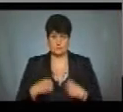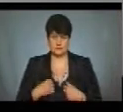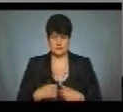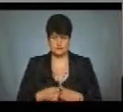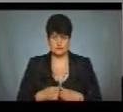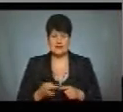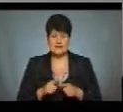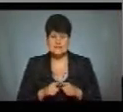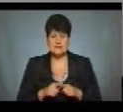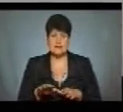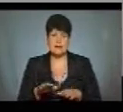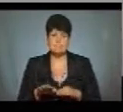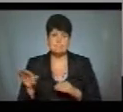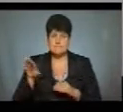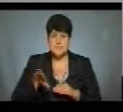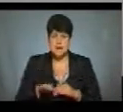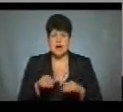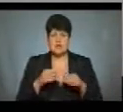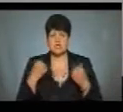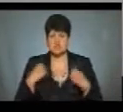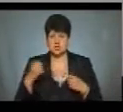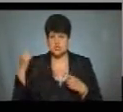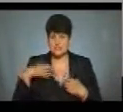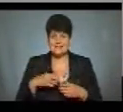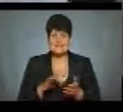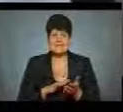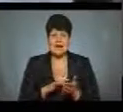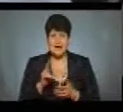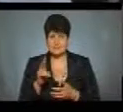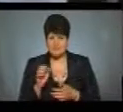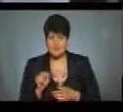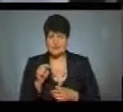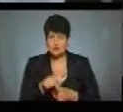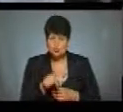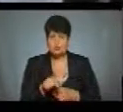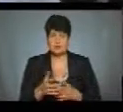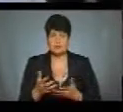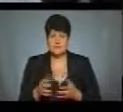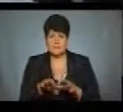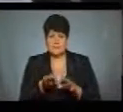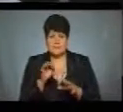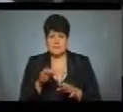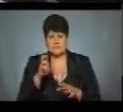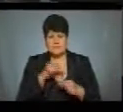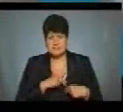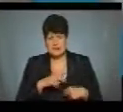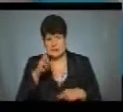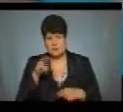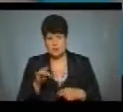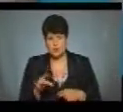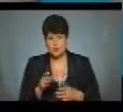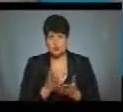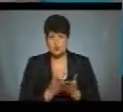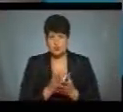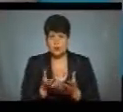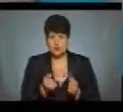Це пляж Циганка на вулиці Білецькій, 49 в Тернополі. Тут з водойми Тернопільського ставу працівники Держпродспоживслужби беруть взірці